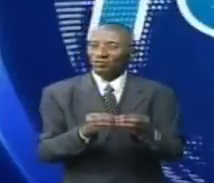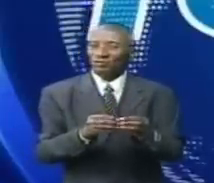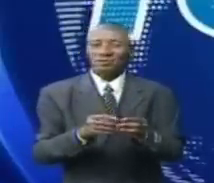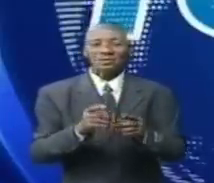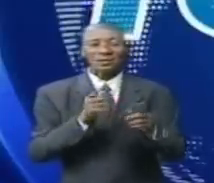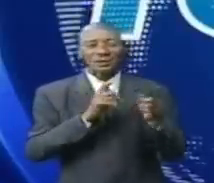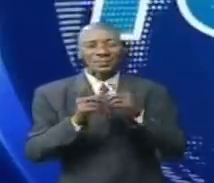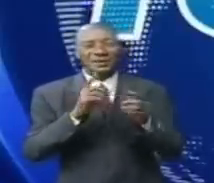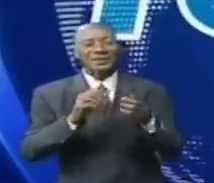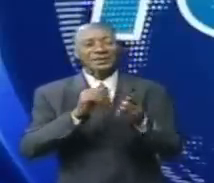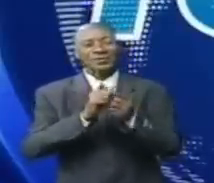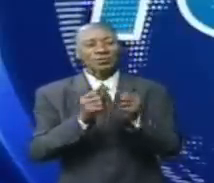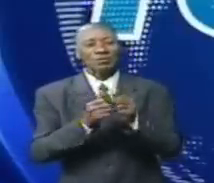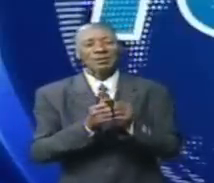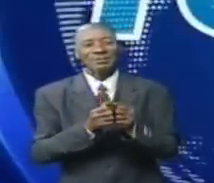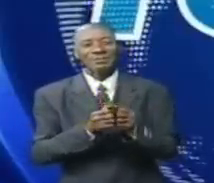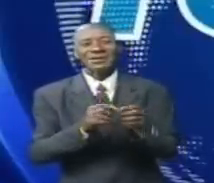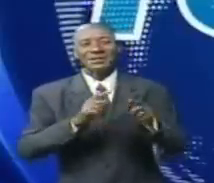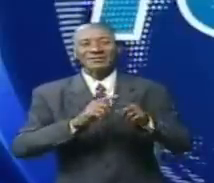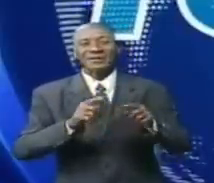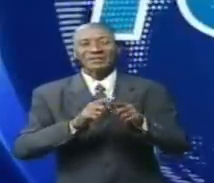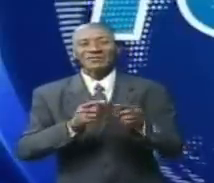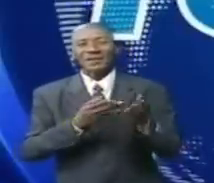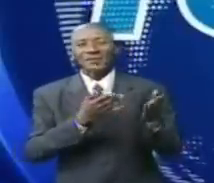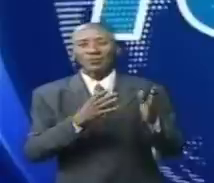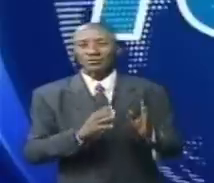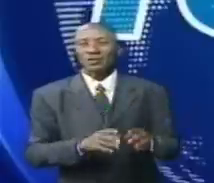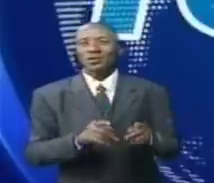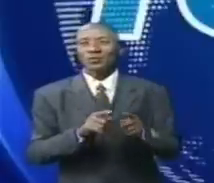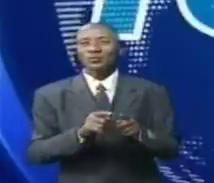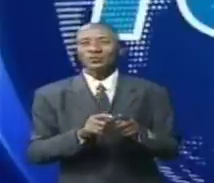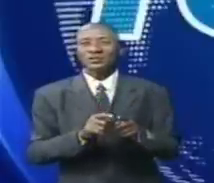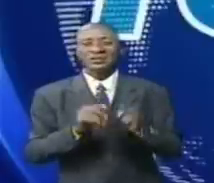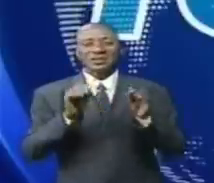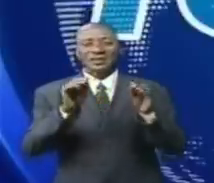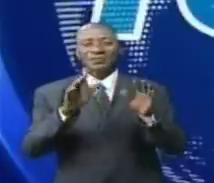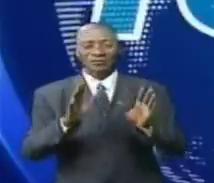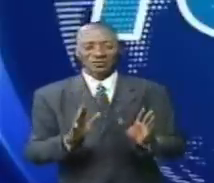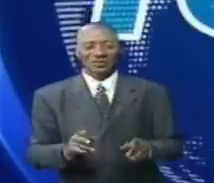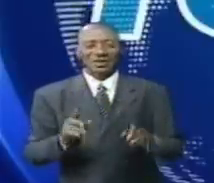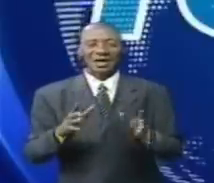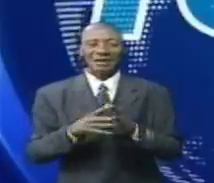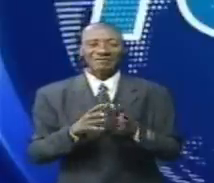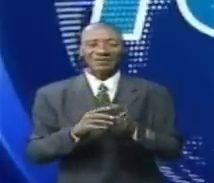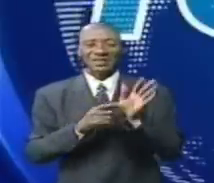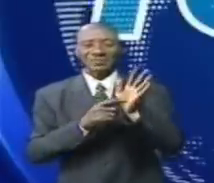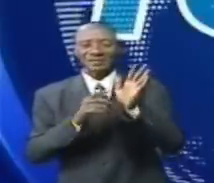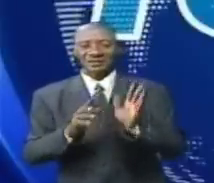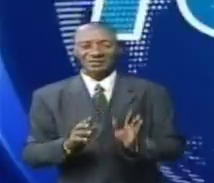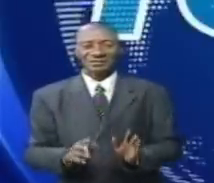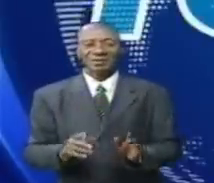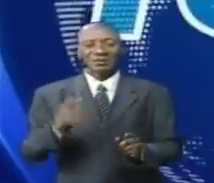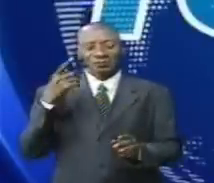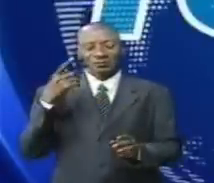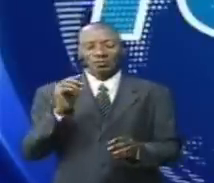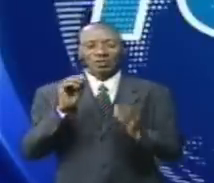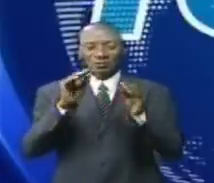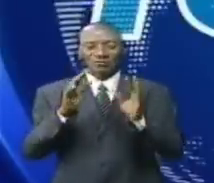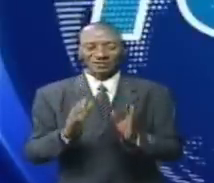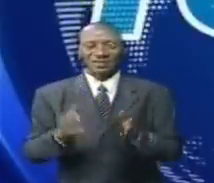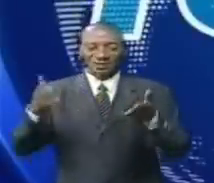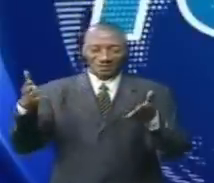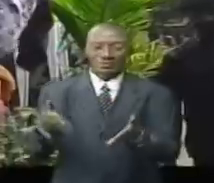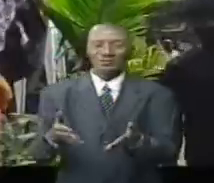mater, séance qui a réuni le professeur, la délégation syndicale et le comité de gestion. Un reportage de Iverson